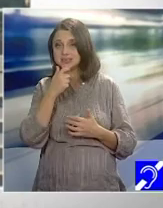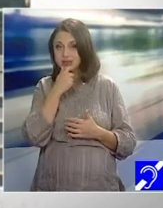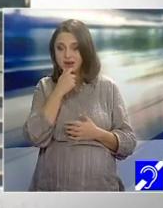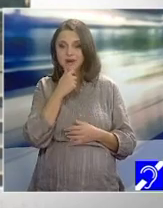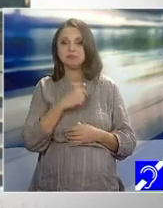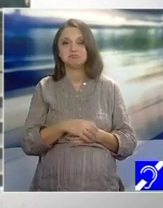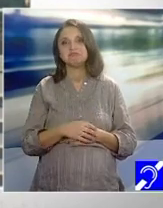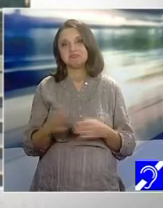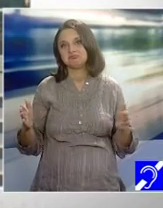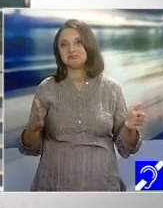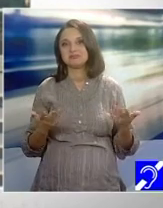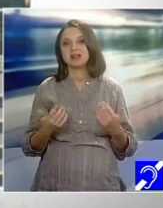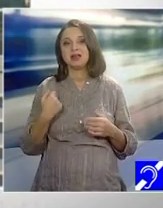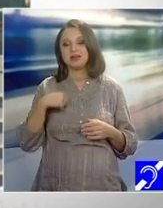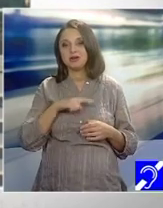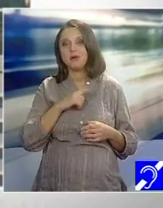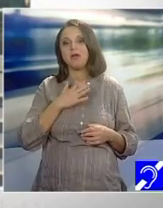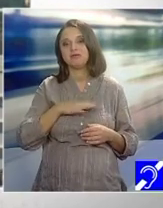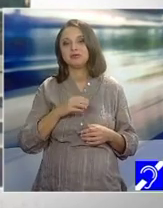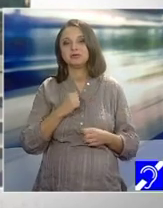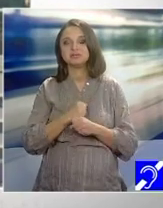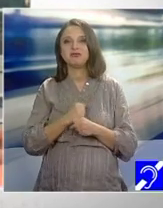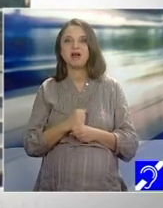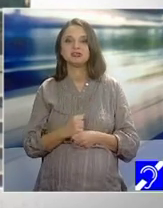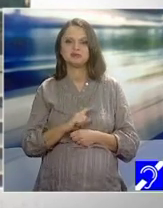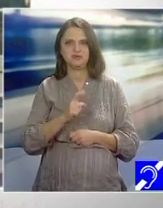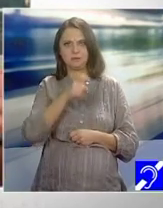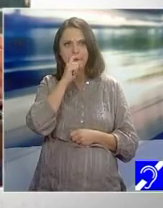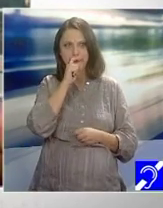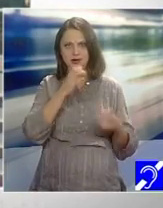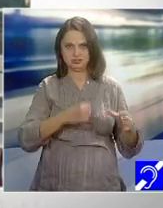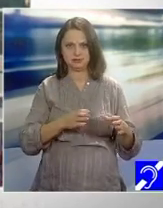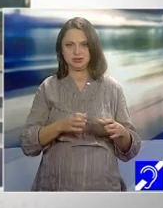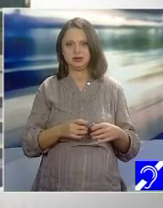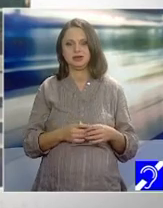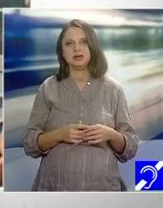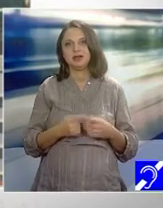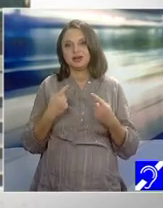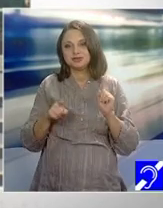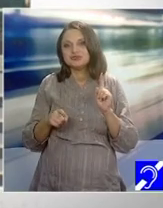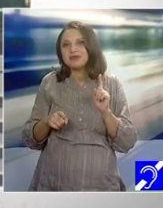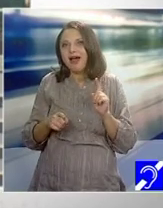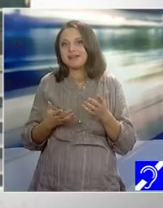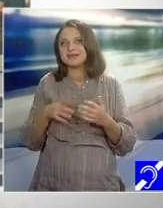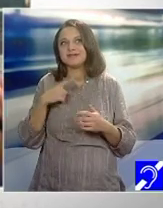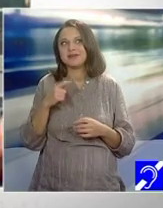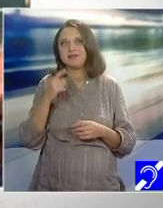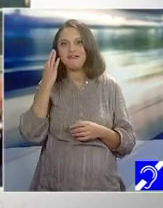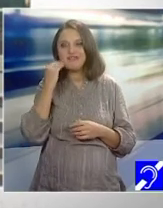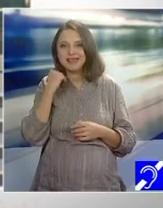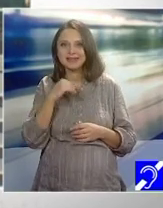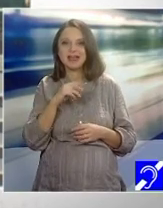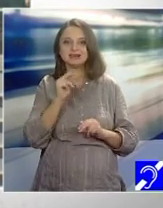am considerat că e momentul să creăm contextul, pentru că era un pic ciudat să fie fete în frăția bărboșilor. Și am creat